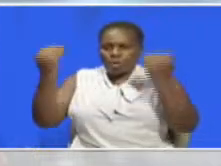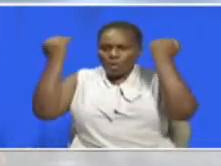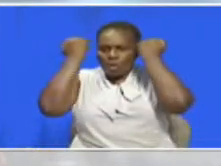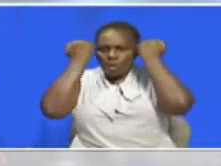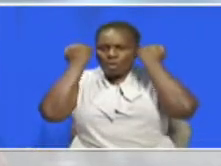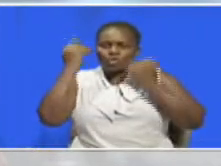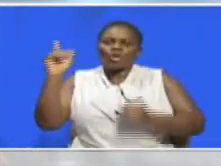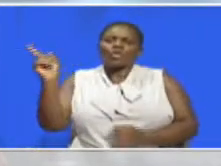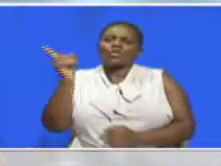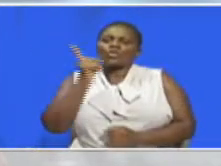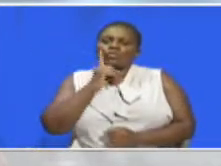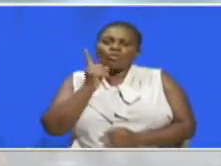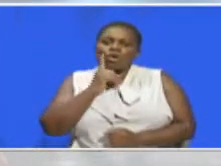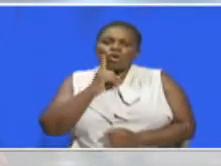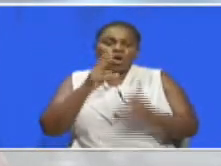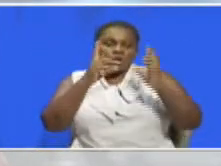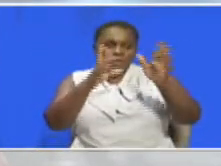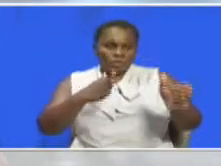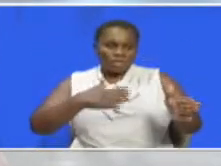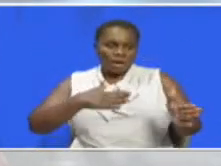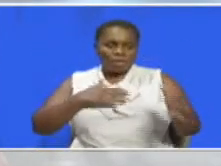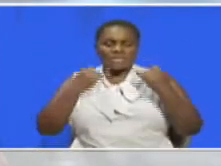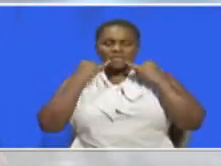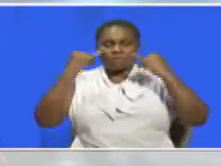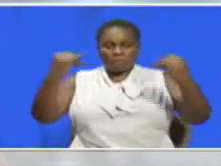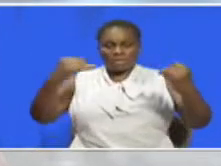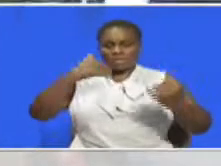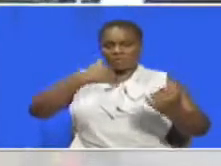hapo kesho. Kevin Ogutu na taarifa hiyo.